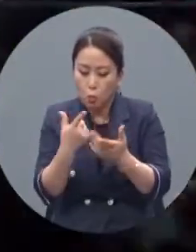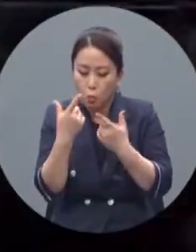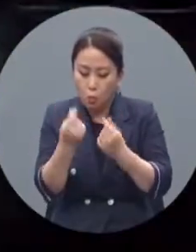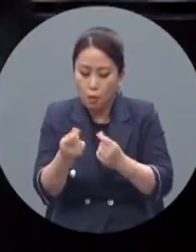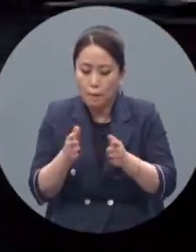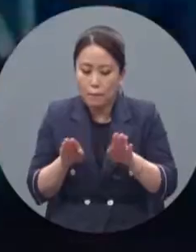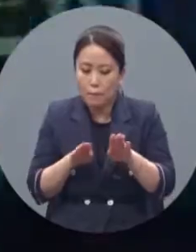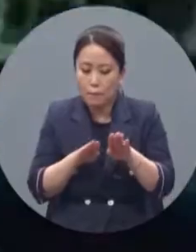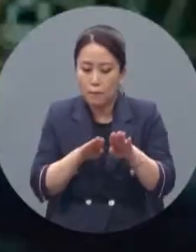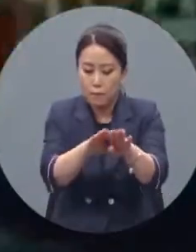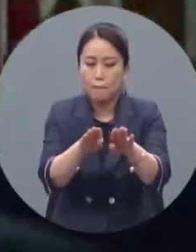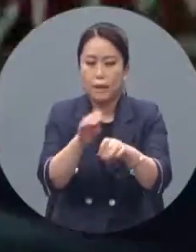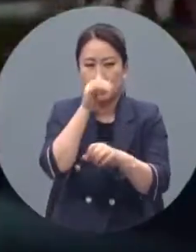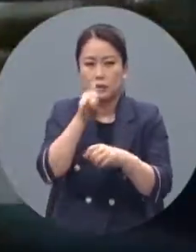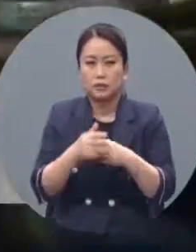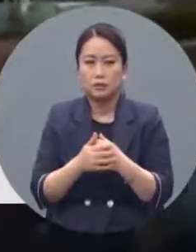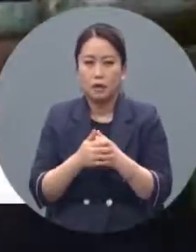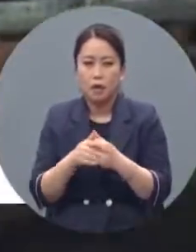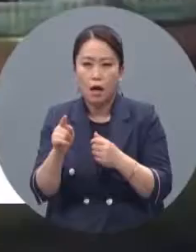부딪힙니다.